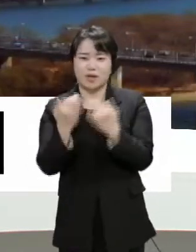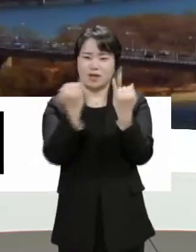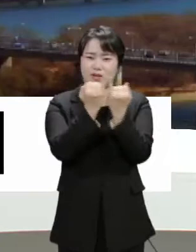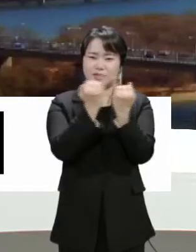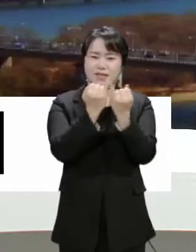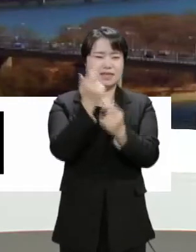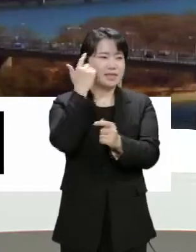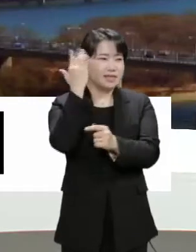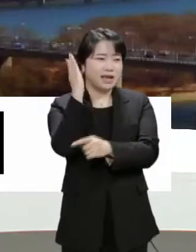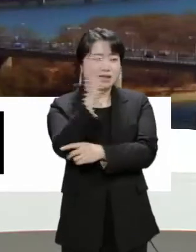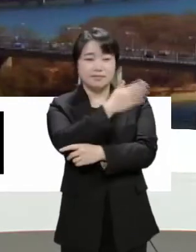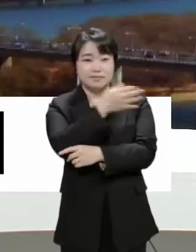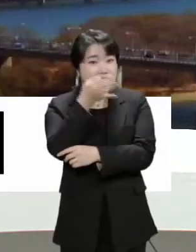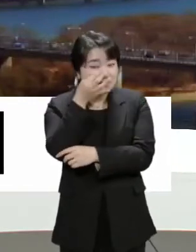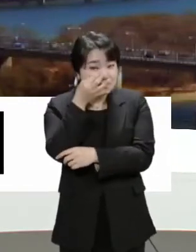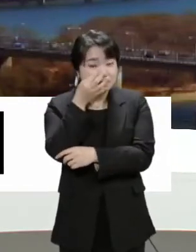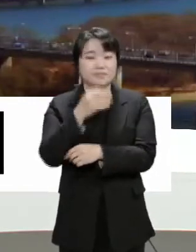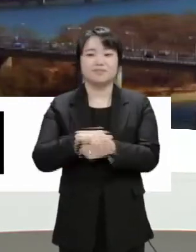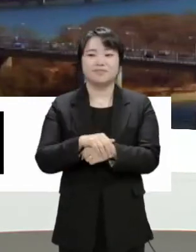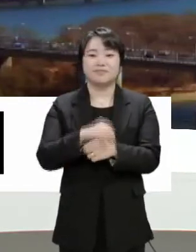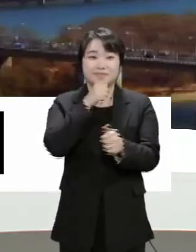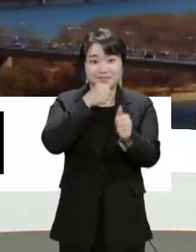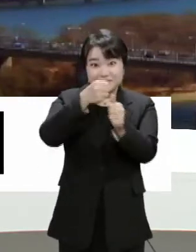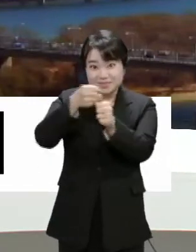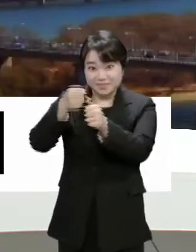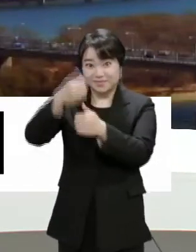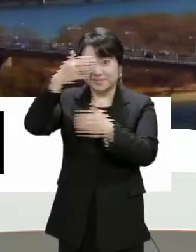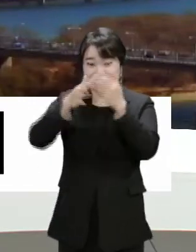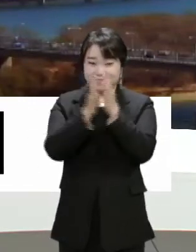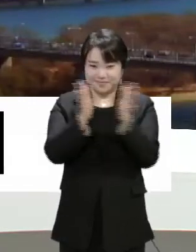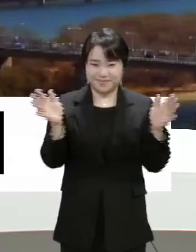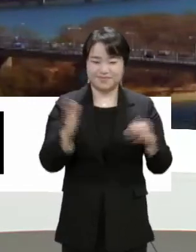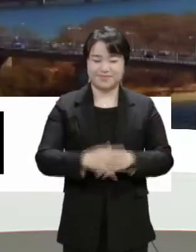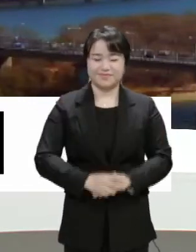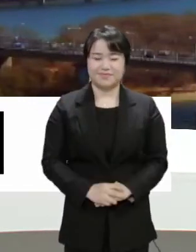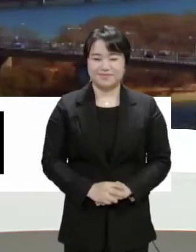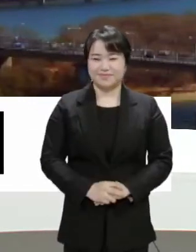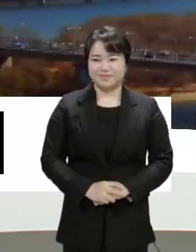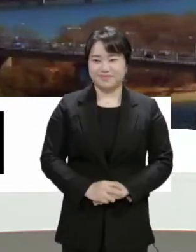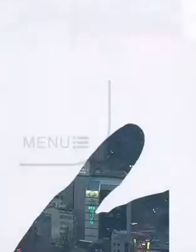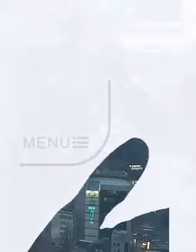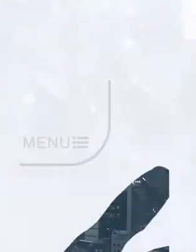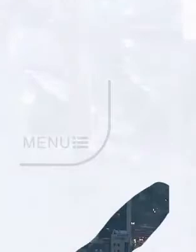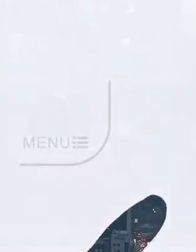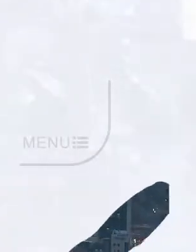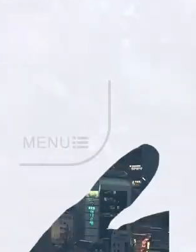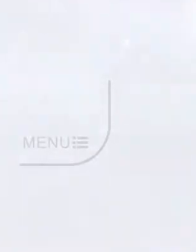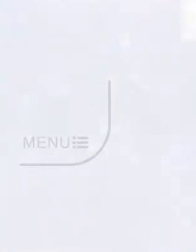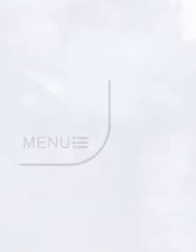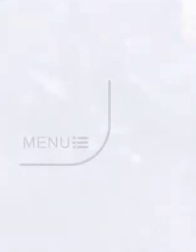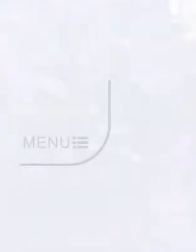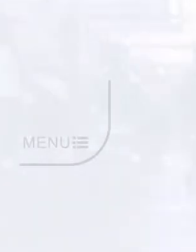다양한 이야기를 들어봤습니다. 마이콘 2화 영상으로 바로 만나보시죠.